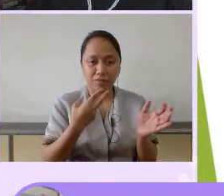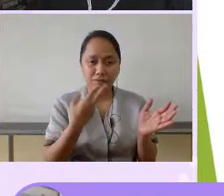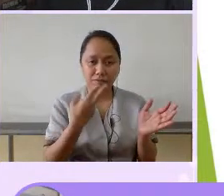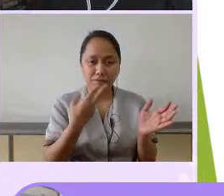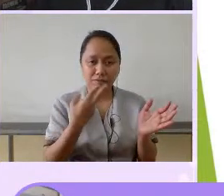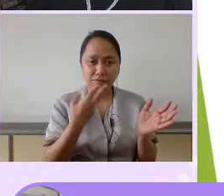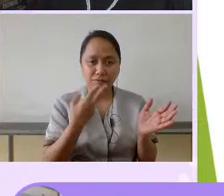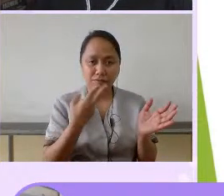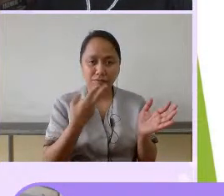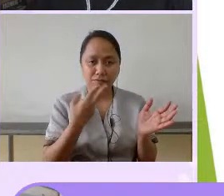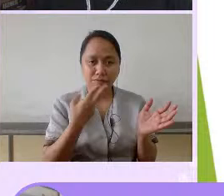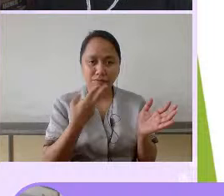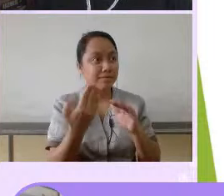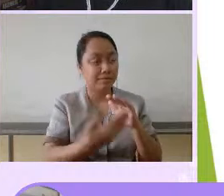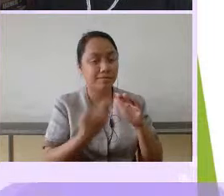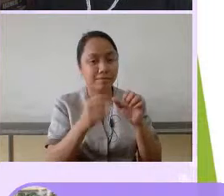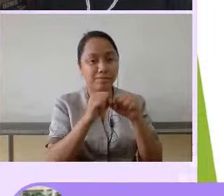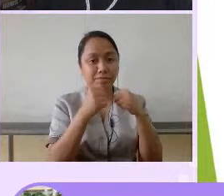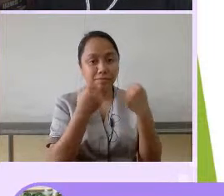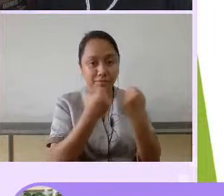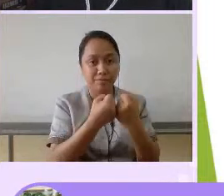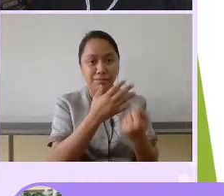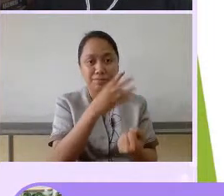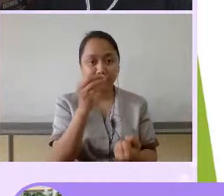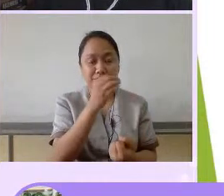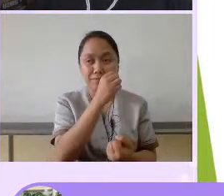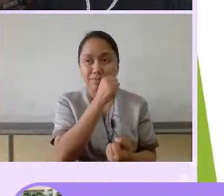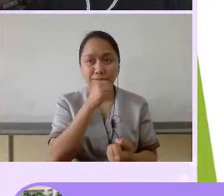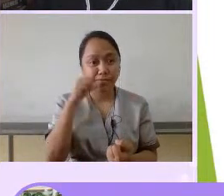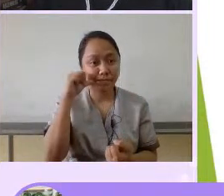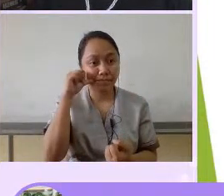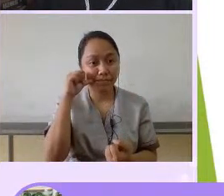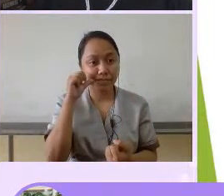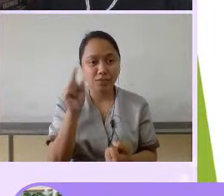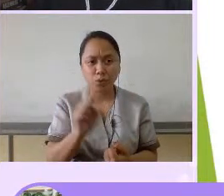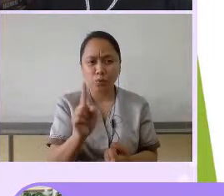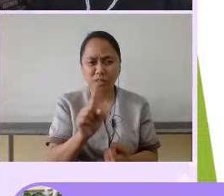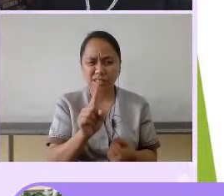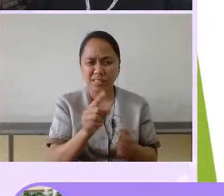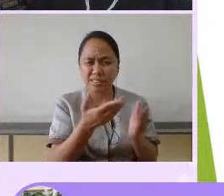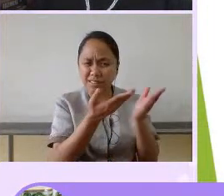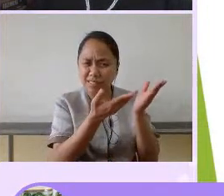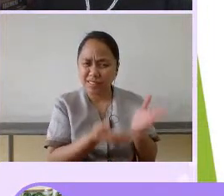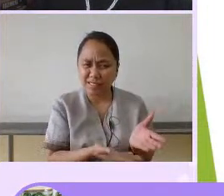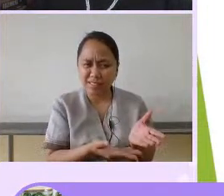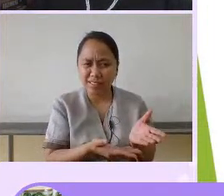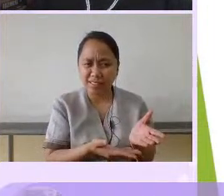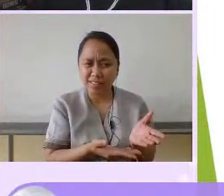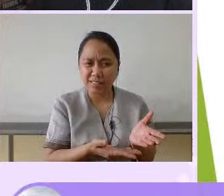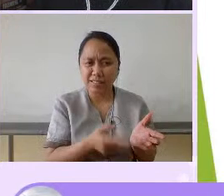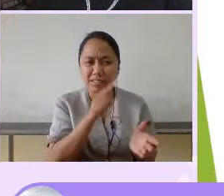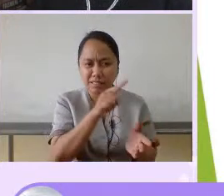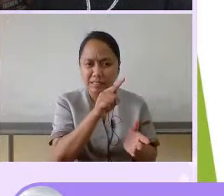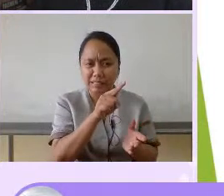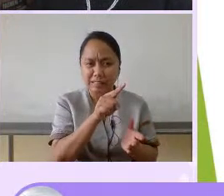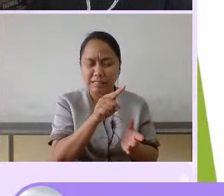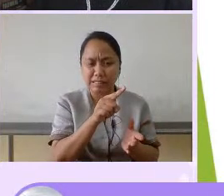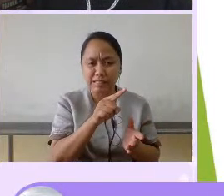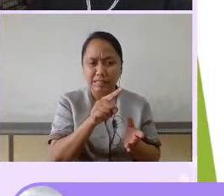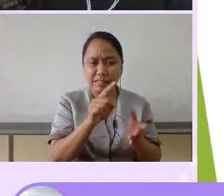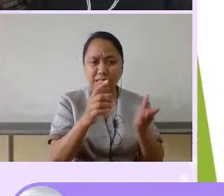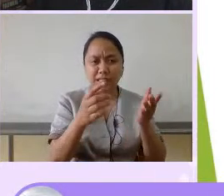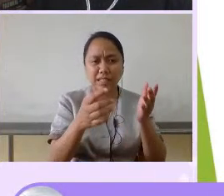basic sectors in agriculture. So what is this ba? This is an electronic compilation of